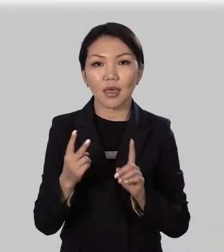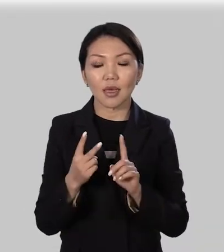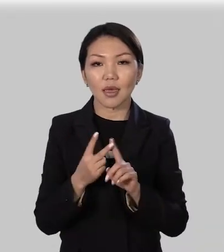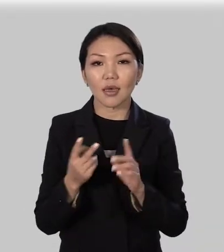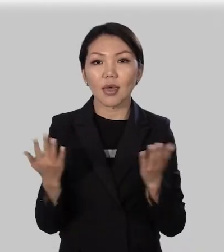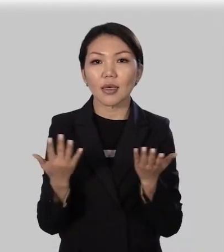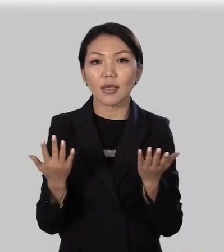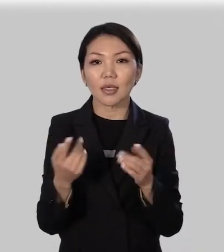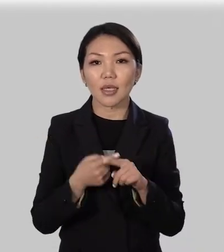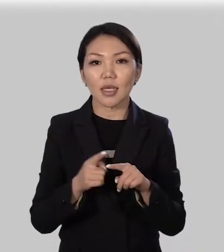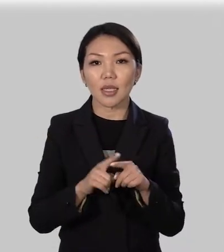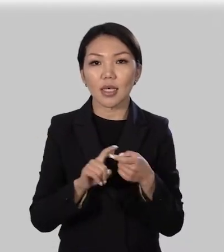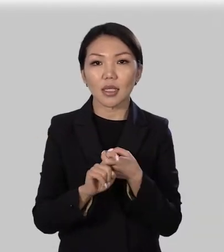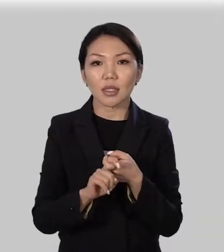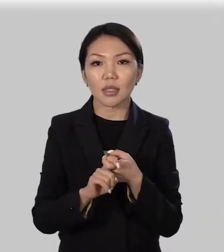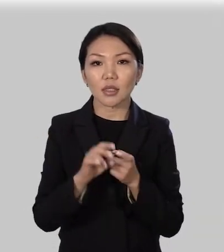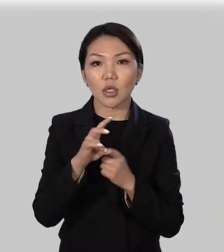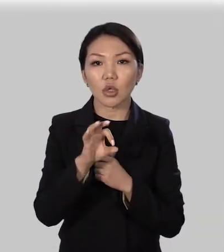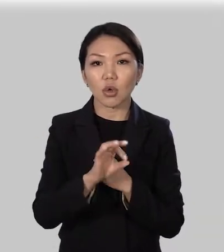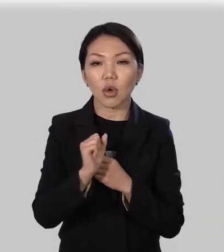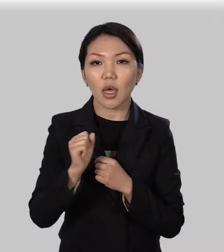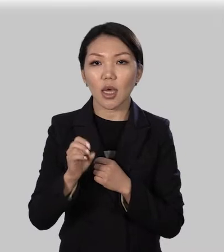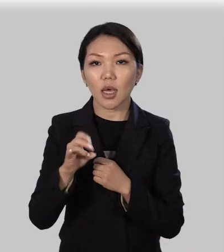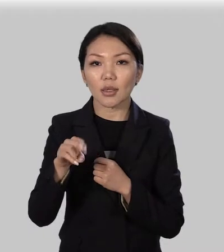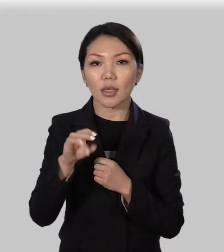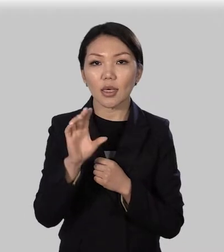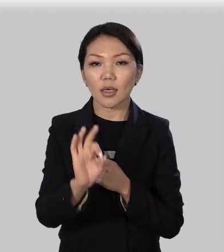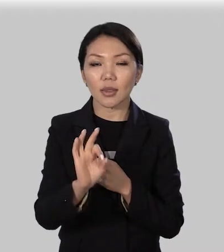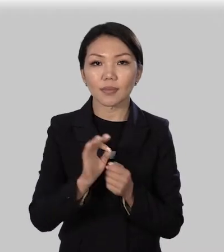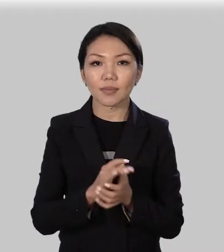Какие это союзы «но», «а», «однако»?